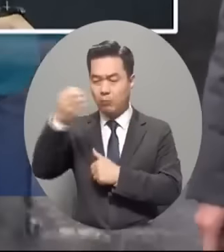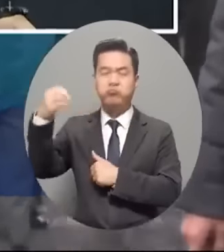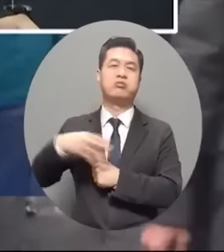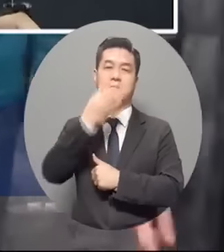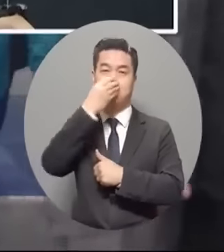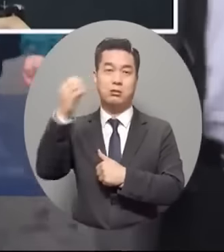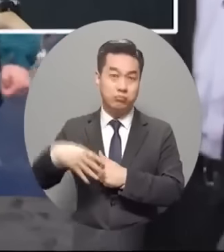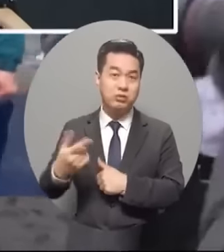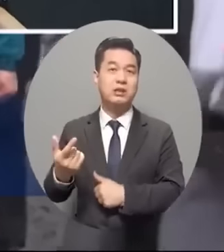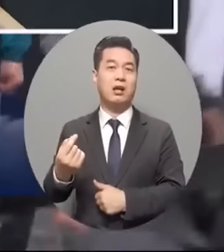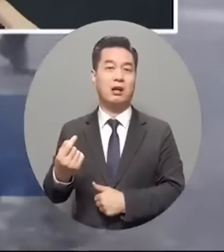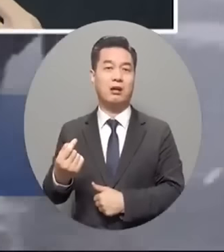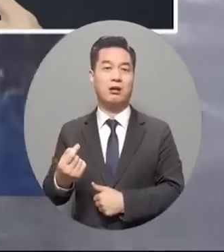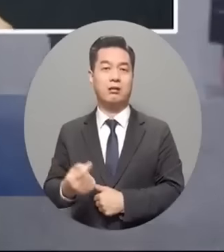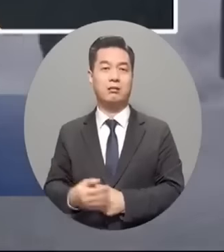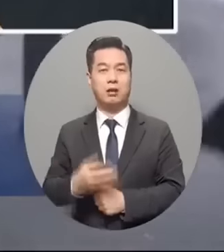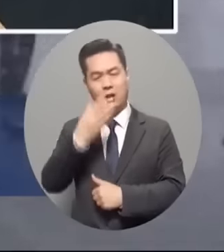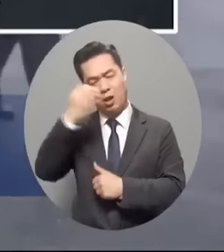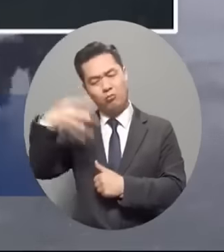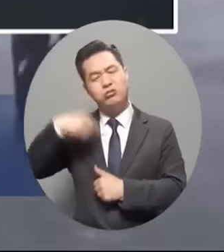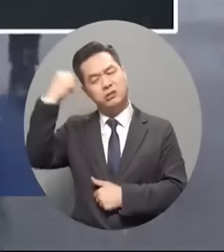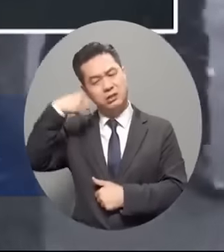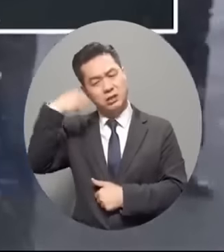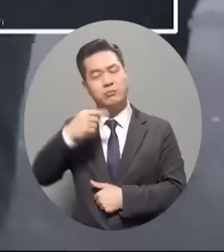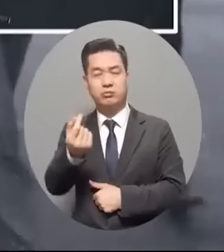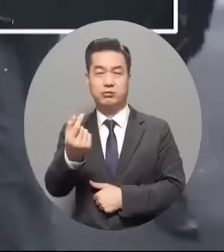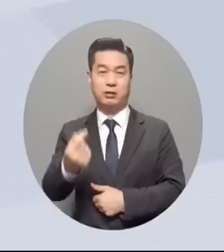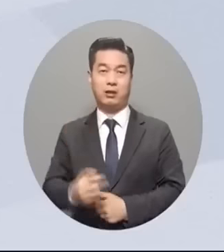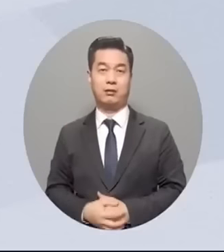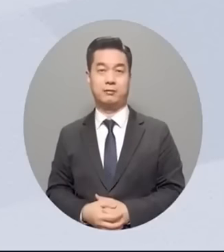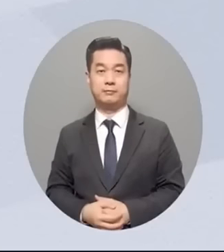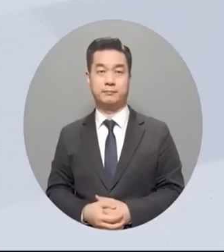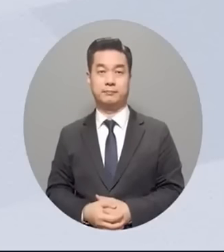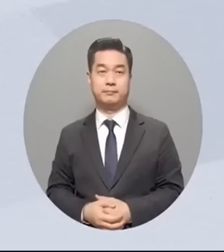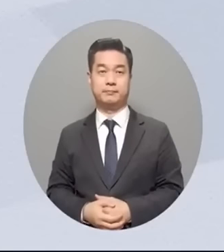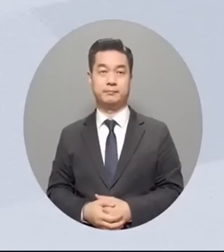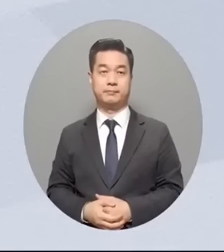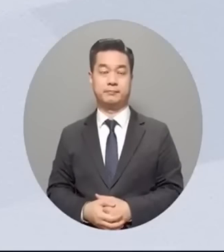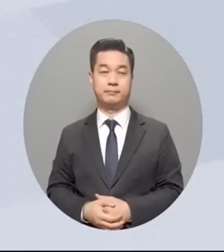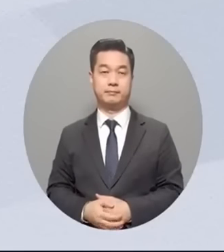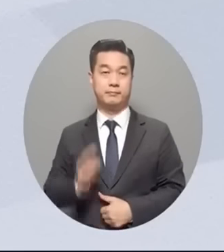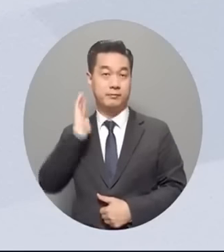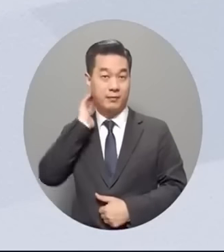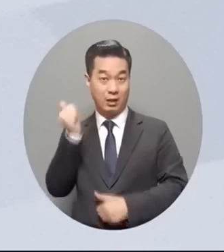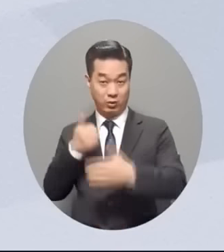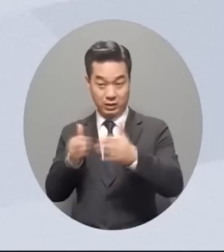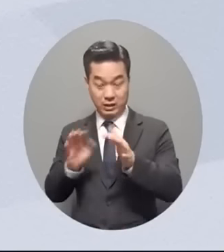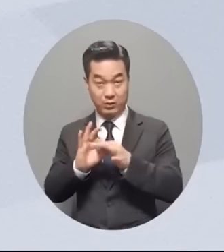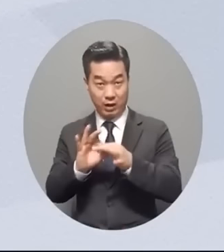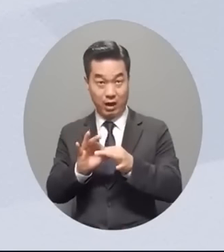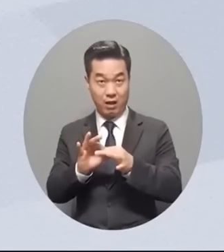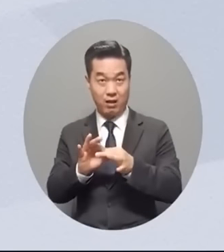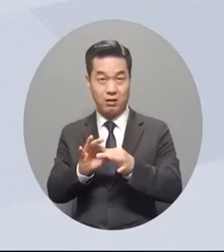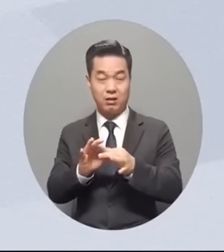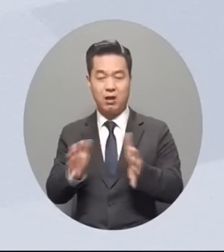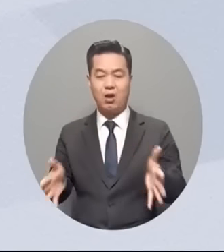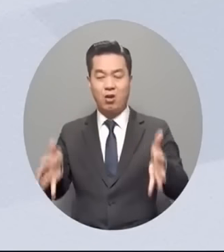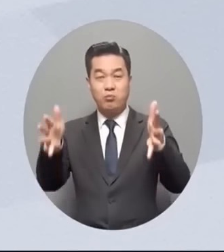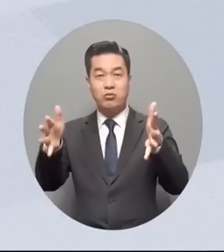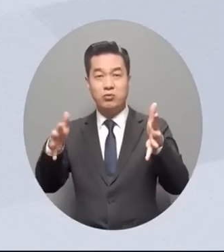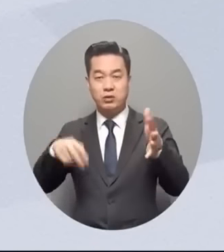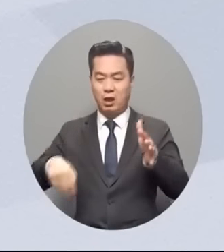얼마나 무시했으면 무시했다는 생각밖에 더 안 들어요. 대통령실 관계자는 건물 구조상 올라가기가